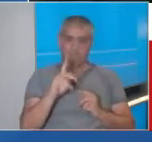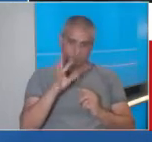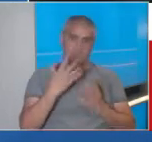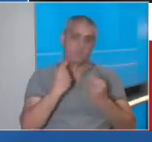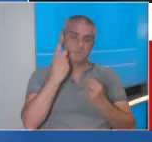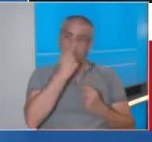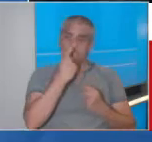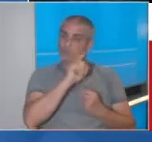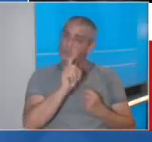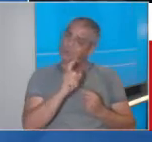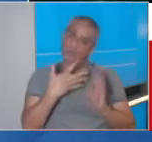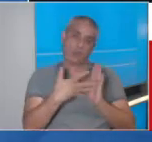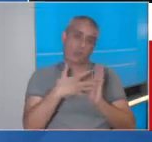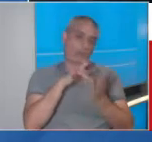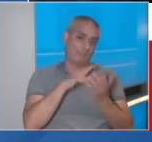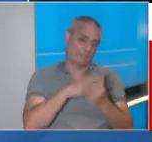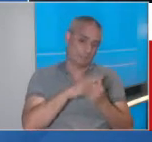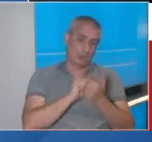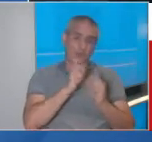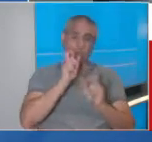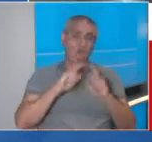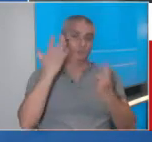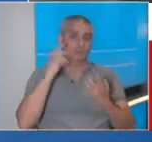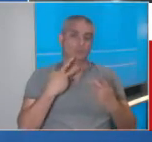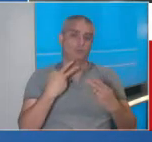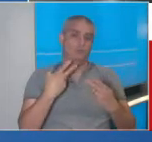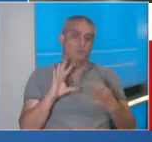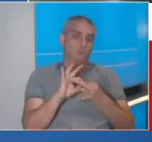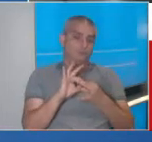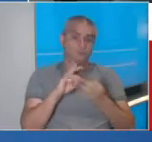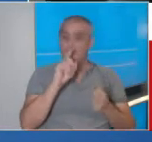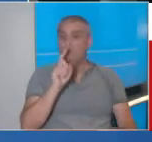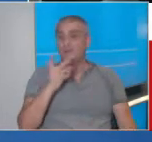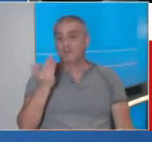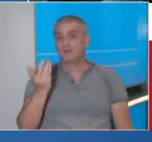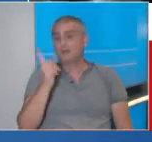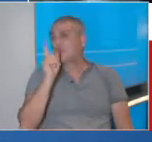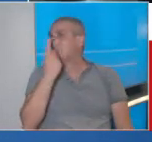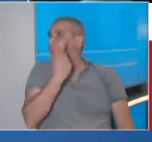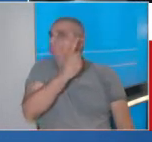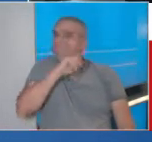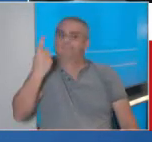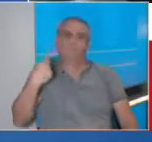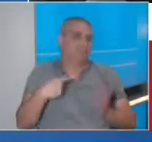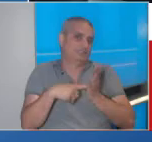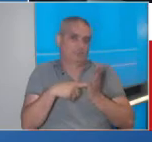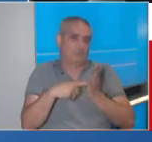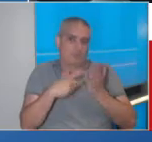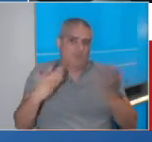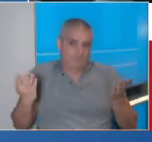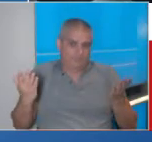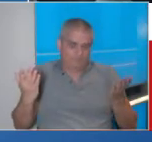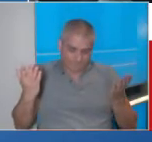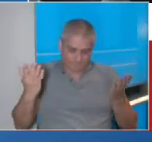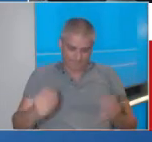לא מעט השערות, יכול להיות חוקרים בזירה, יכול להיות אחרים שהיו במגע עם תאיר, יכול להיות 1,001,000 סיבות אולי,